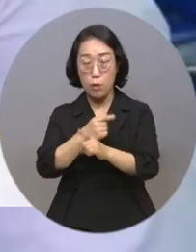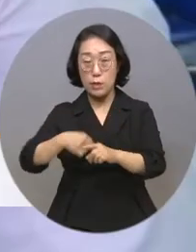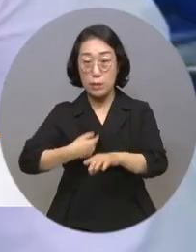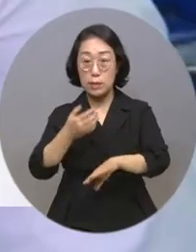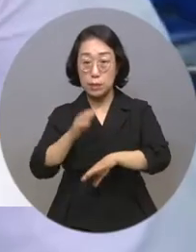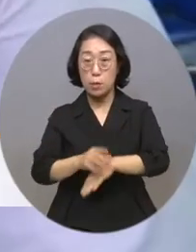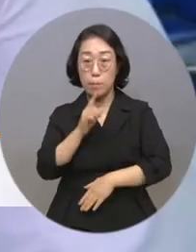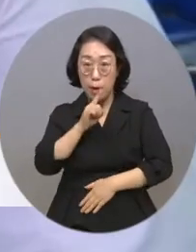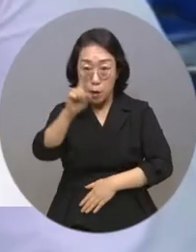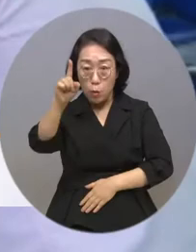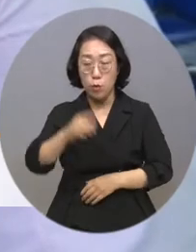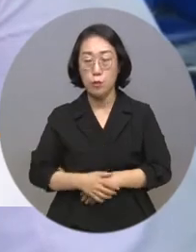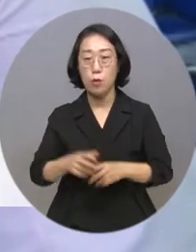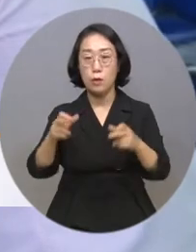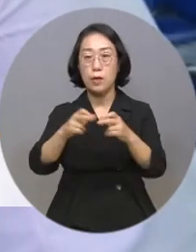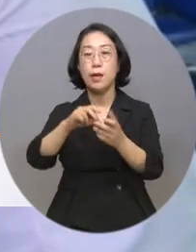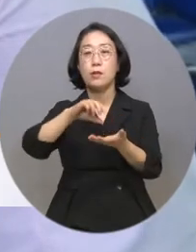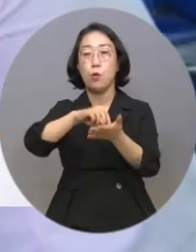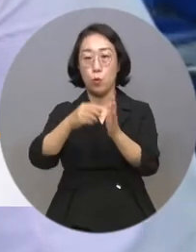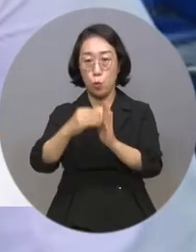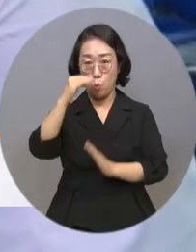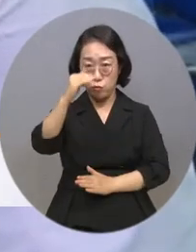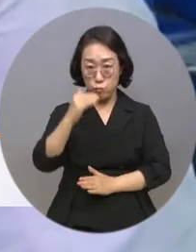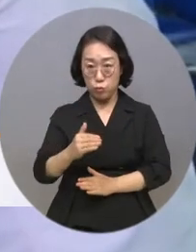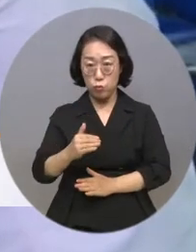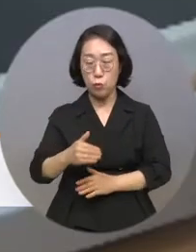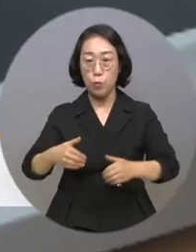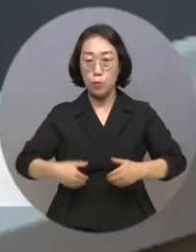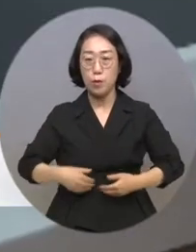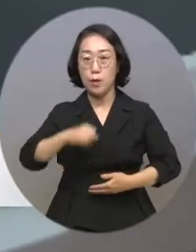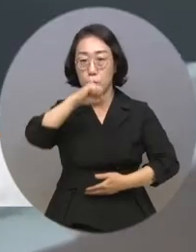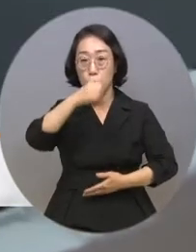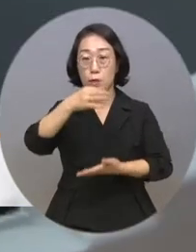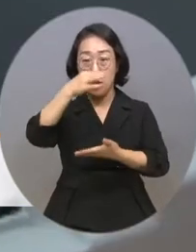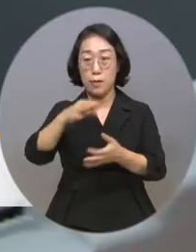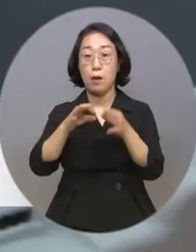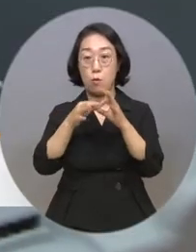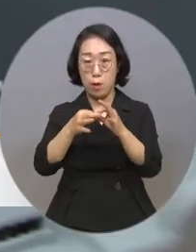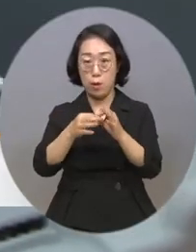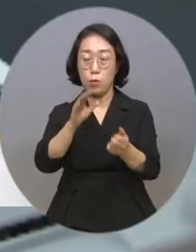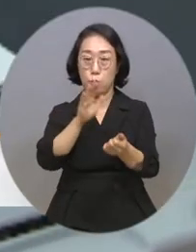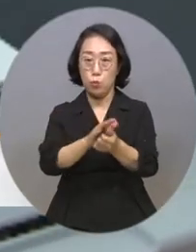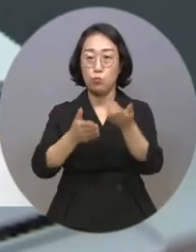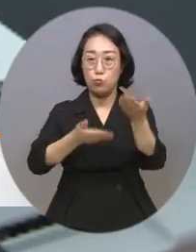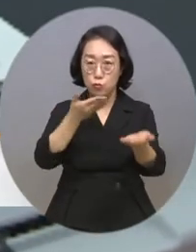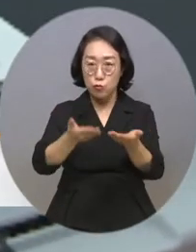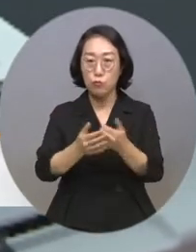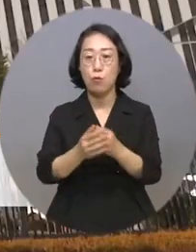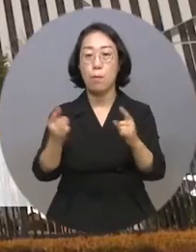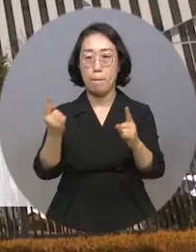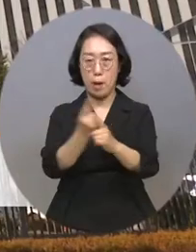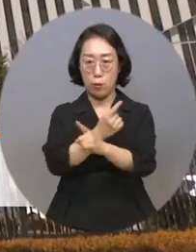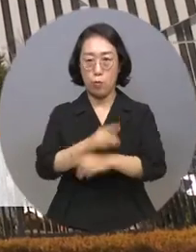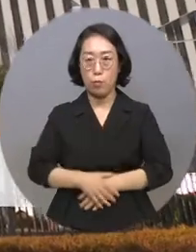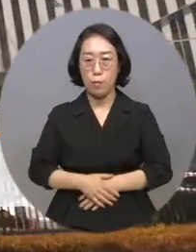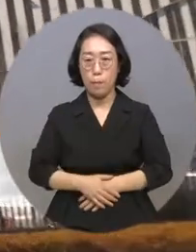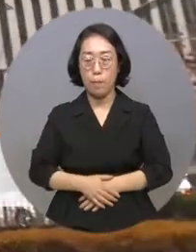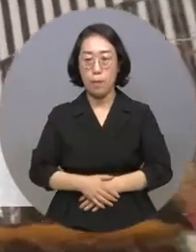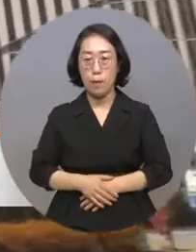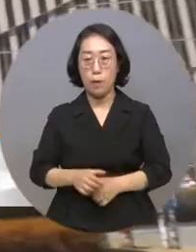경우 장애 정도와 예산 등을 고려해 필요한 기기를 지워낼 수 있도록 했습니다 이번 개정에 대해 고용노동부는